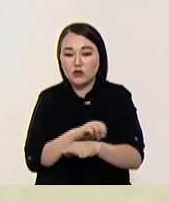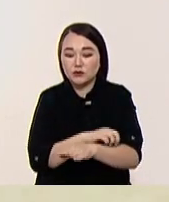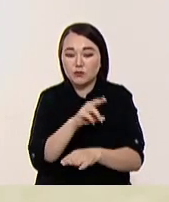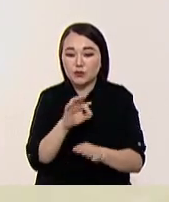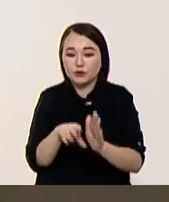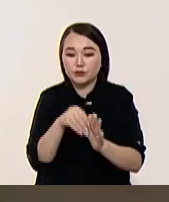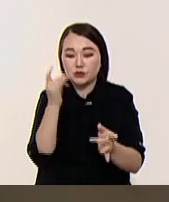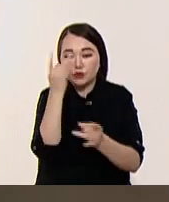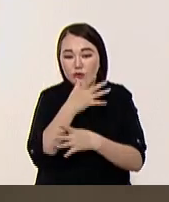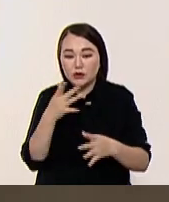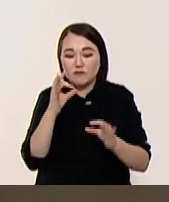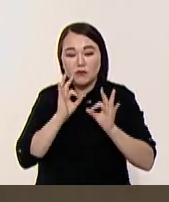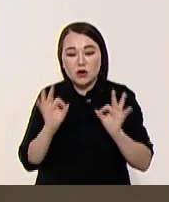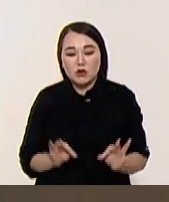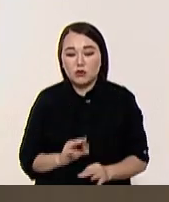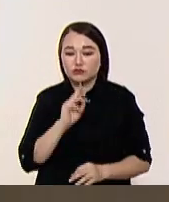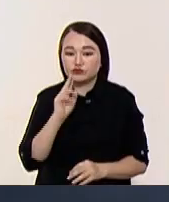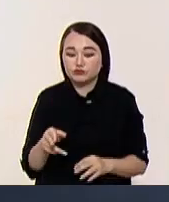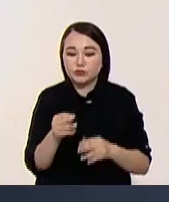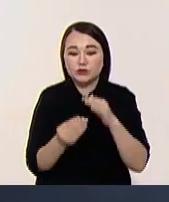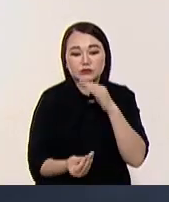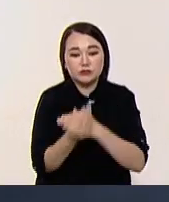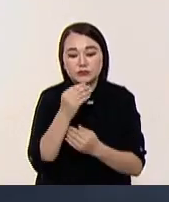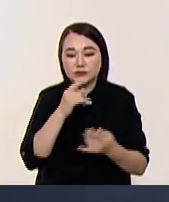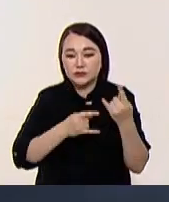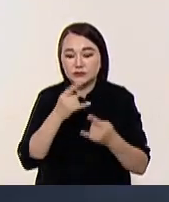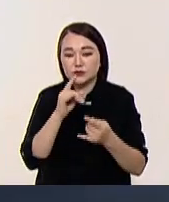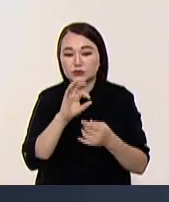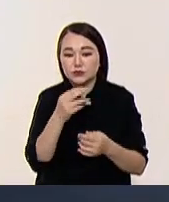депутатской этике, прокуратуру. Обнародовать информацию в СМИ и социальных